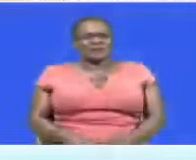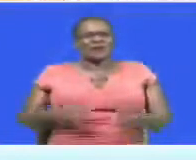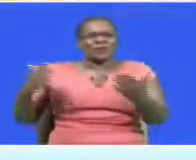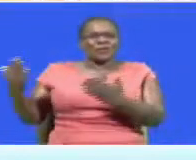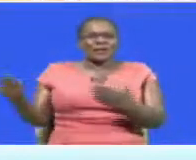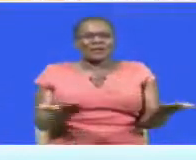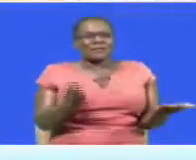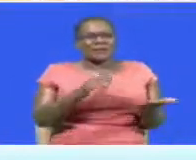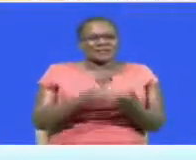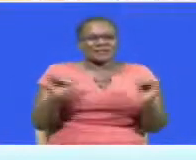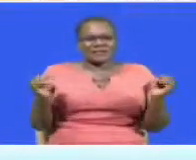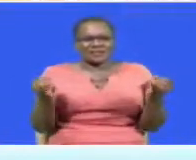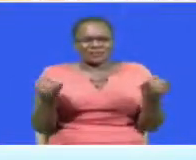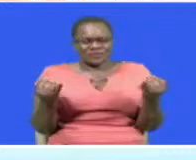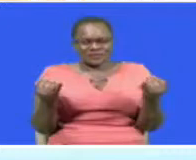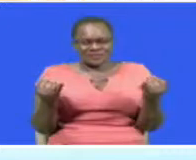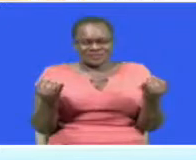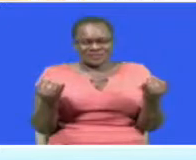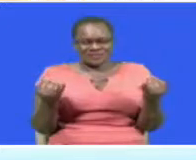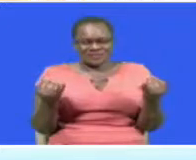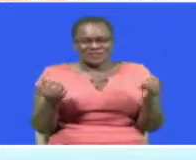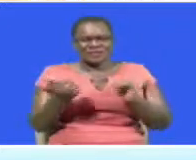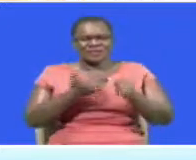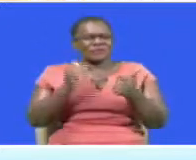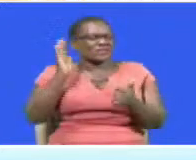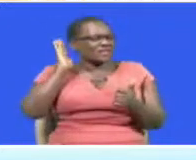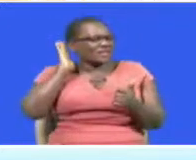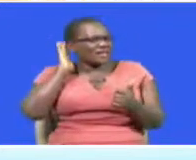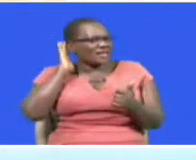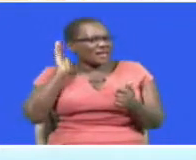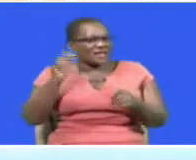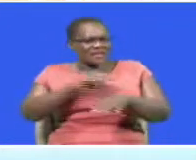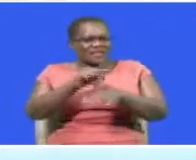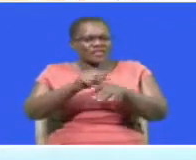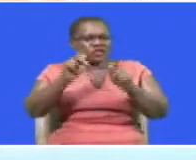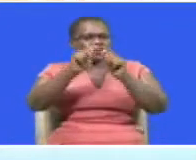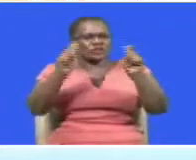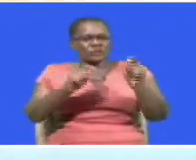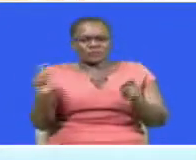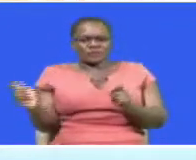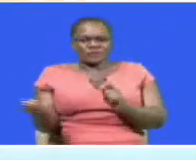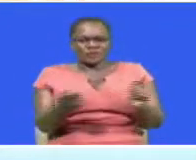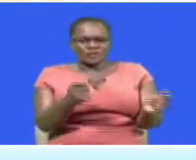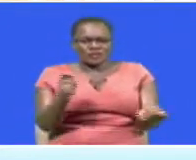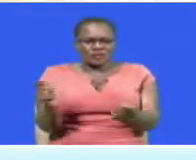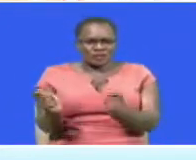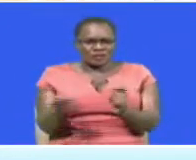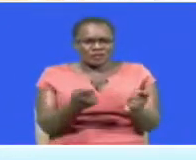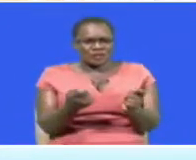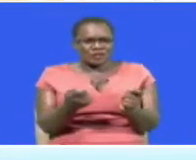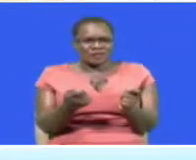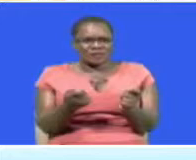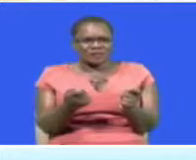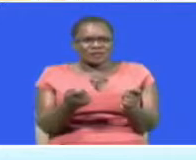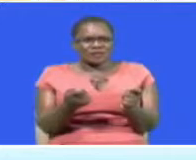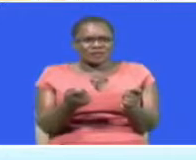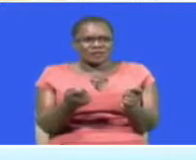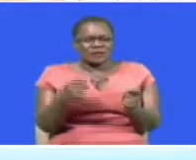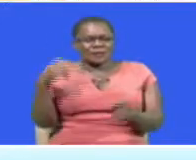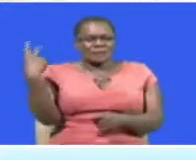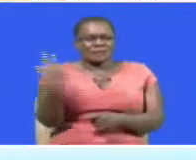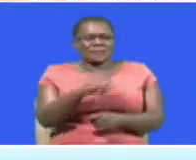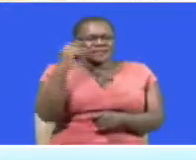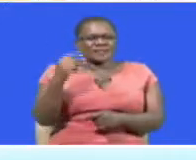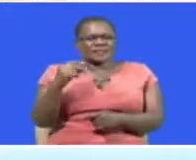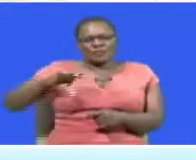Karibu kwenye taarifa za KTN leo michezo. Tunarifiwa kwamba kikosi cha taifa cha tenisi cha Billie Jean King Cup kimeiduaza